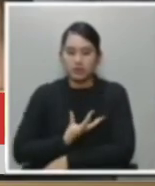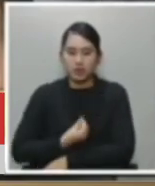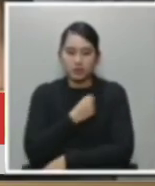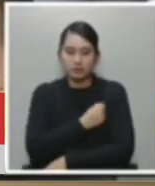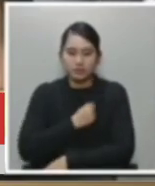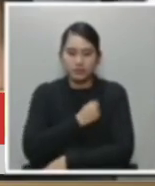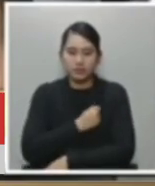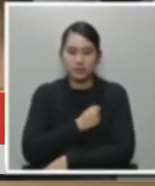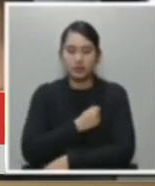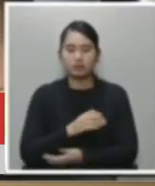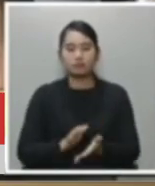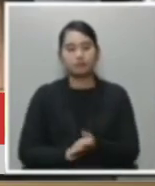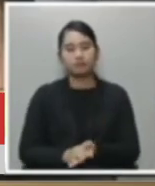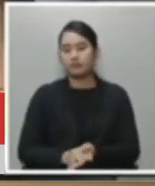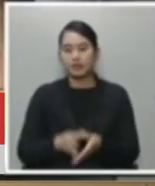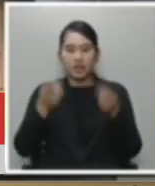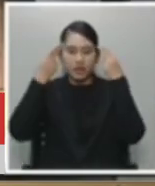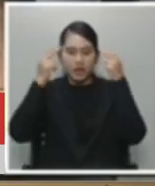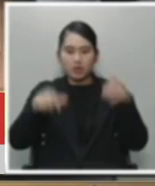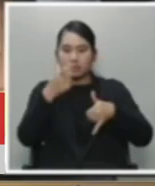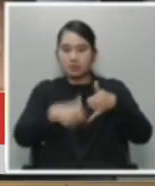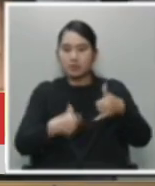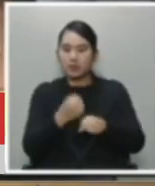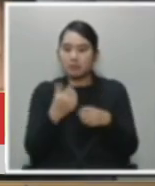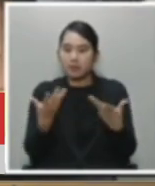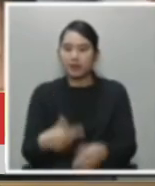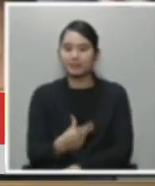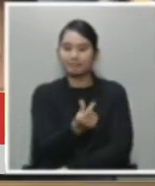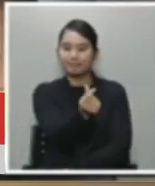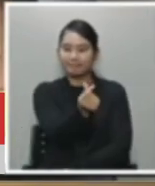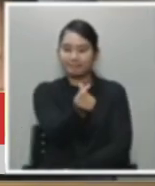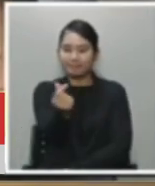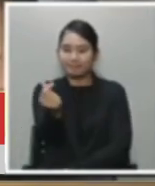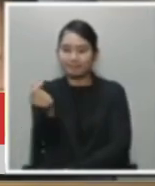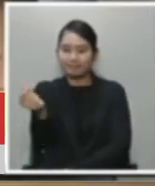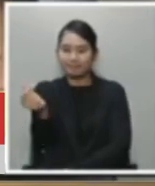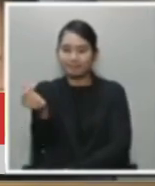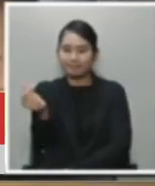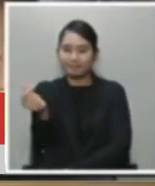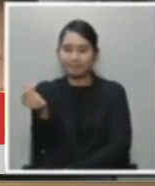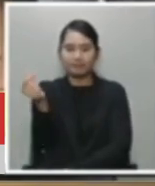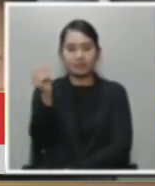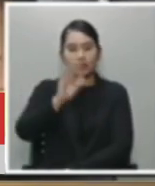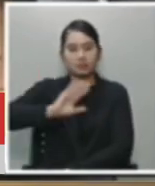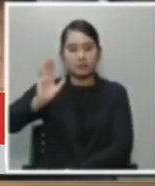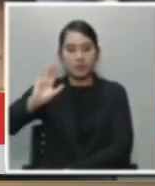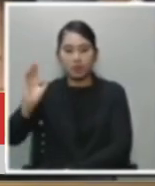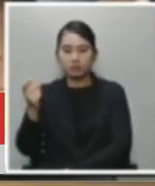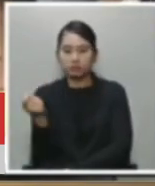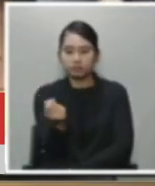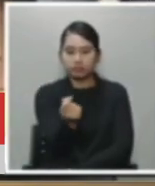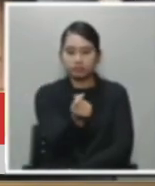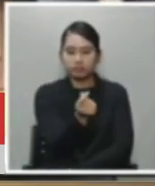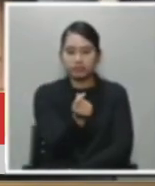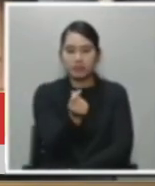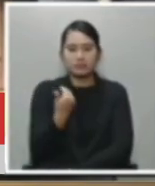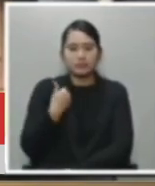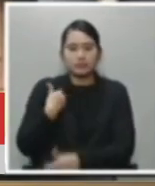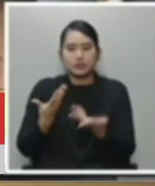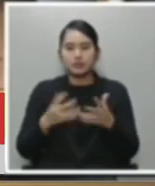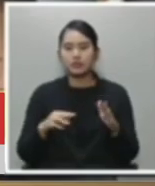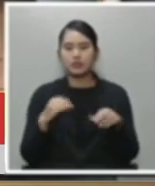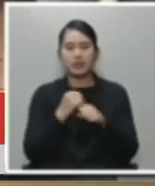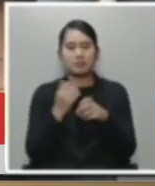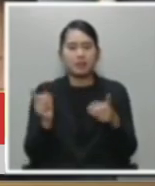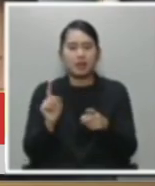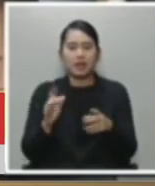ท่านกลับทักทายพี่น้องประชาชนด้วยการทำสัญลักษณ์มินิฮาร์ทโบกมือทักทายพี่น้องประชาชนทำอย่างกับเหมือนต้